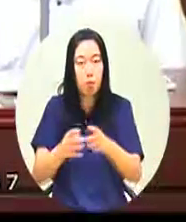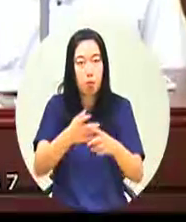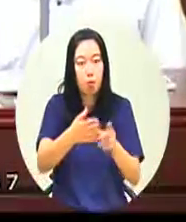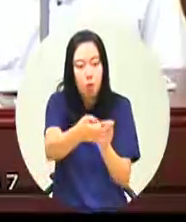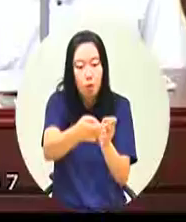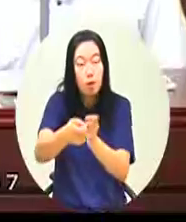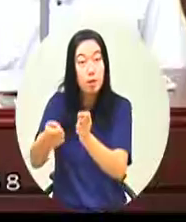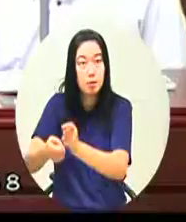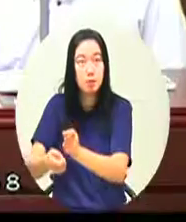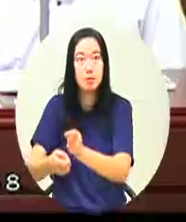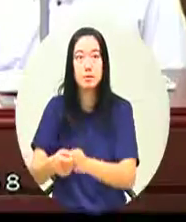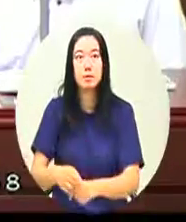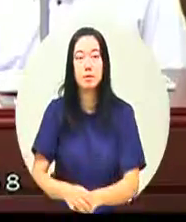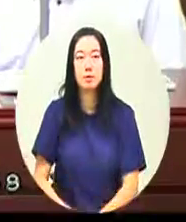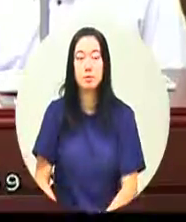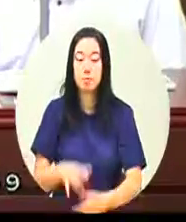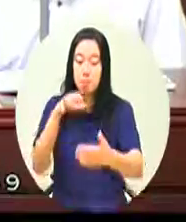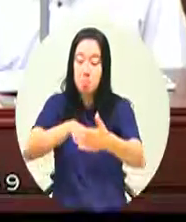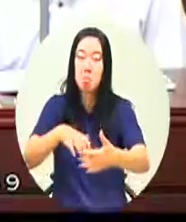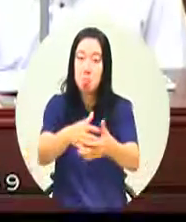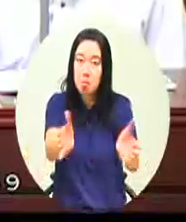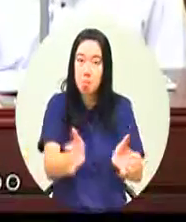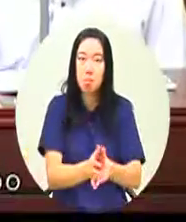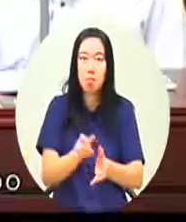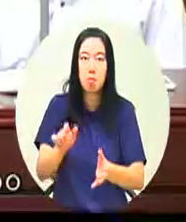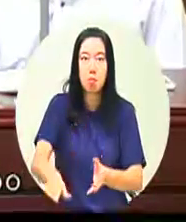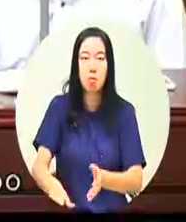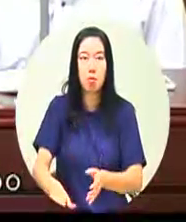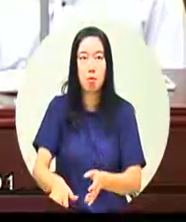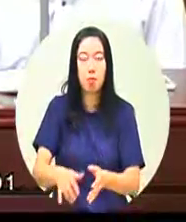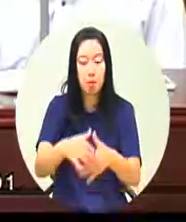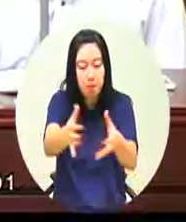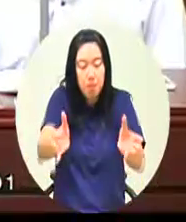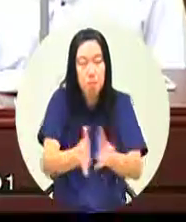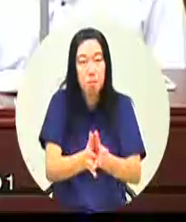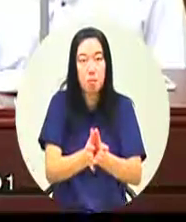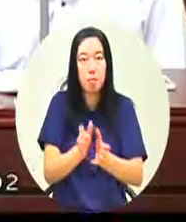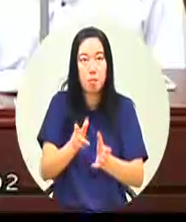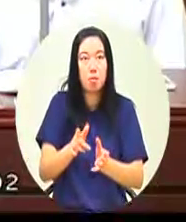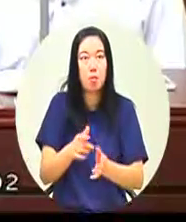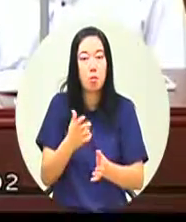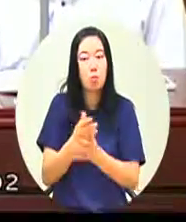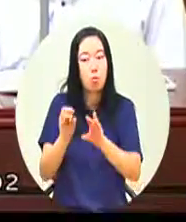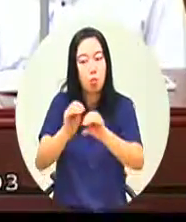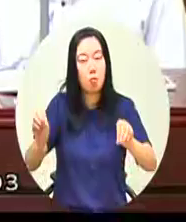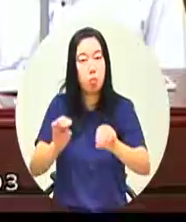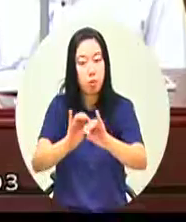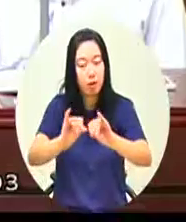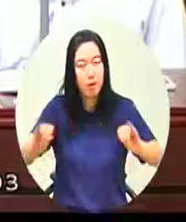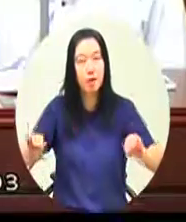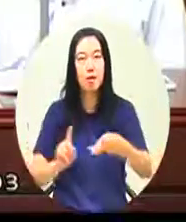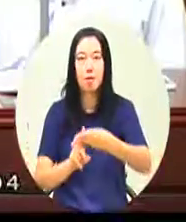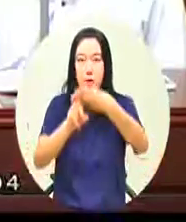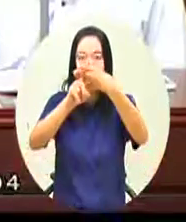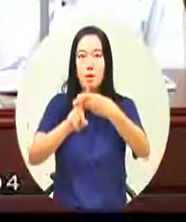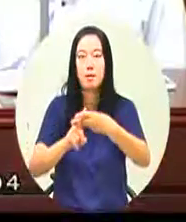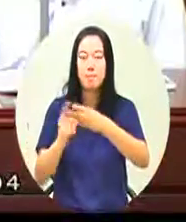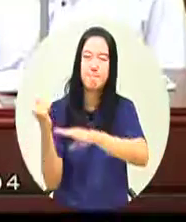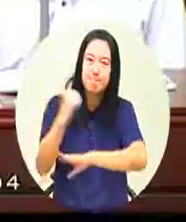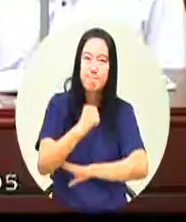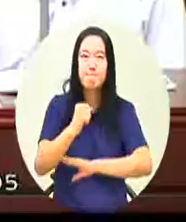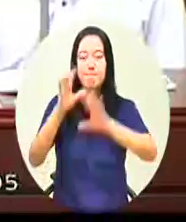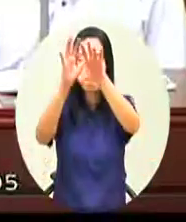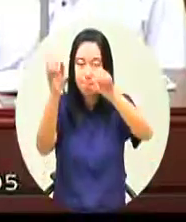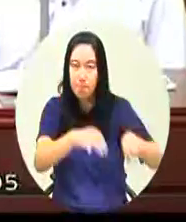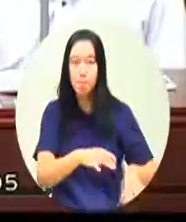那内部的那个私地界这个部分，当然就是要地主一定要强拆，强拆，如果